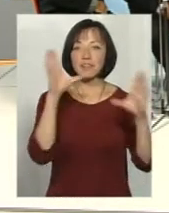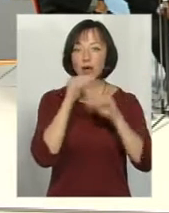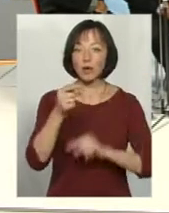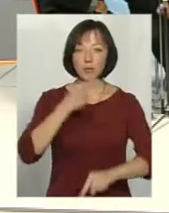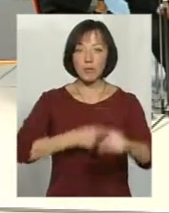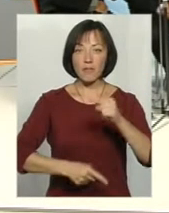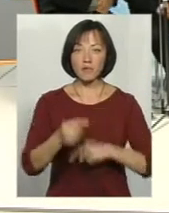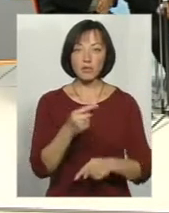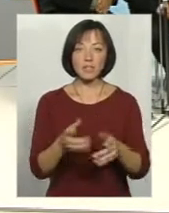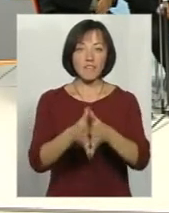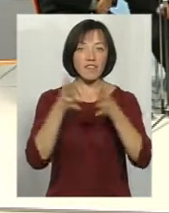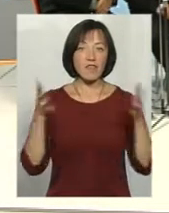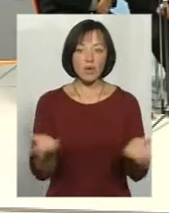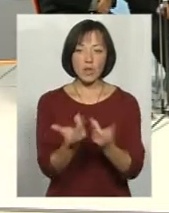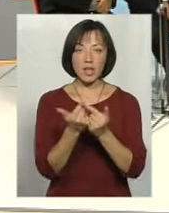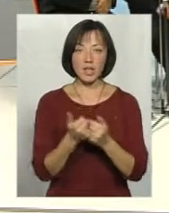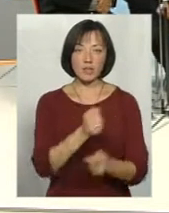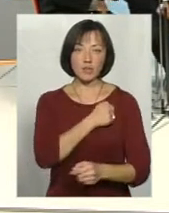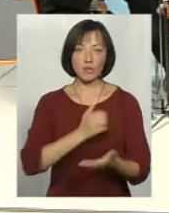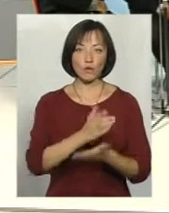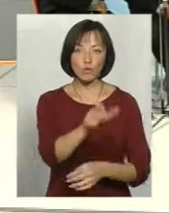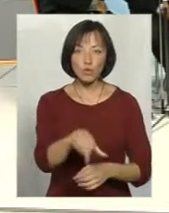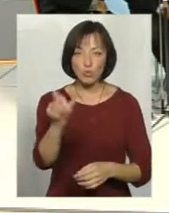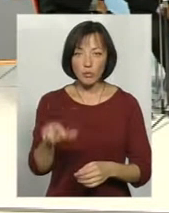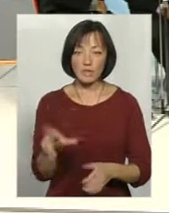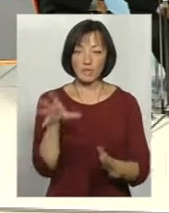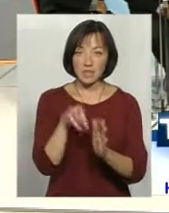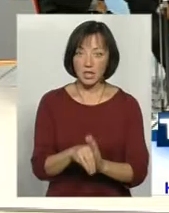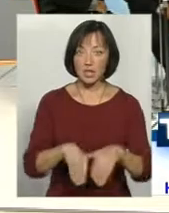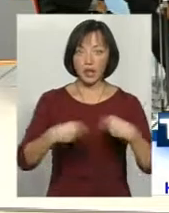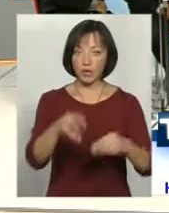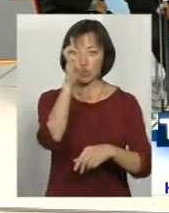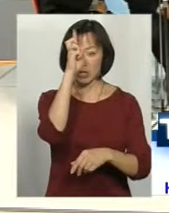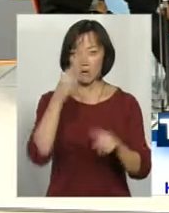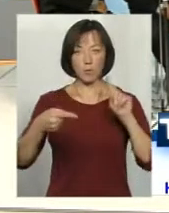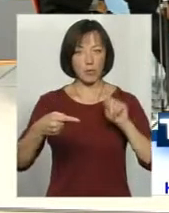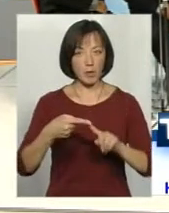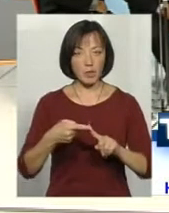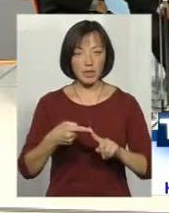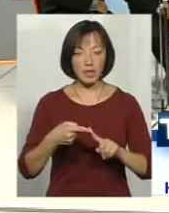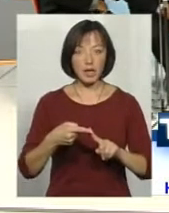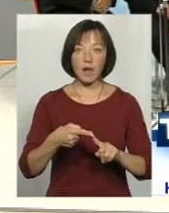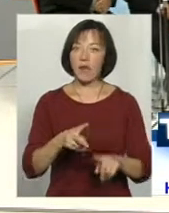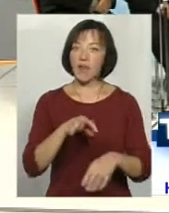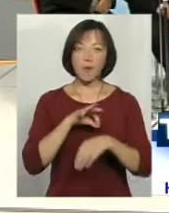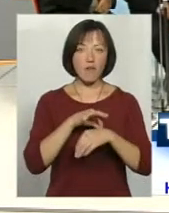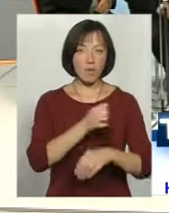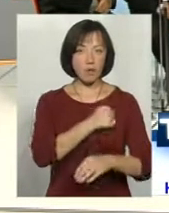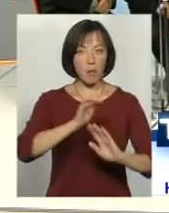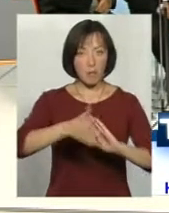повернути значну кількість цих військовослужбовців в стрій, що дало державі. По-перше, не проводити мобілізацію.